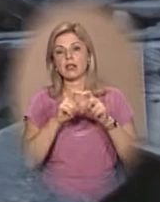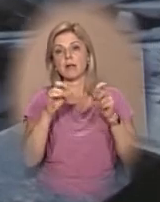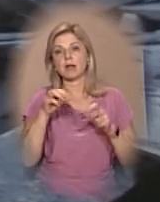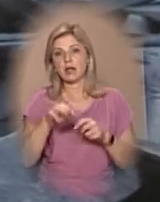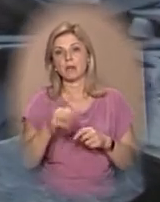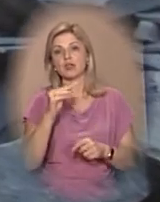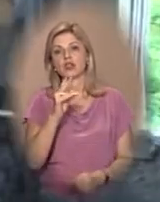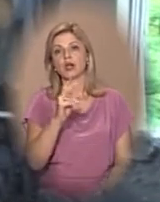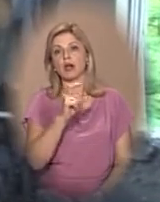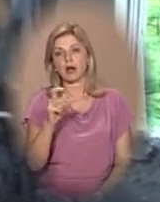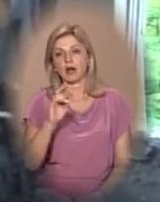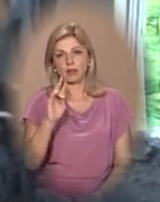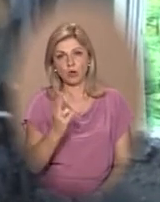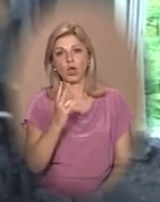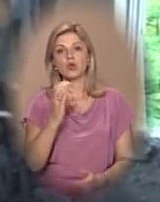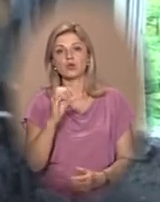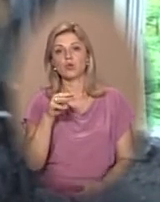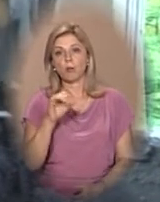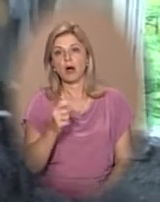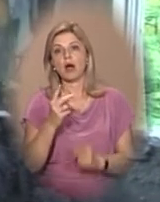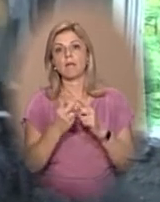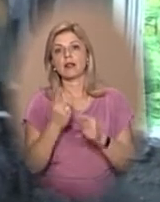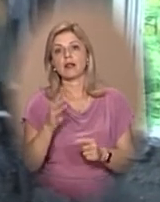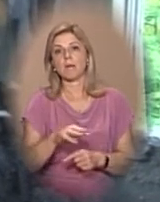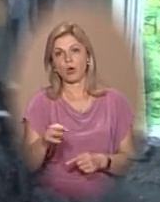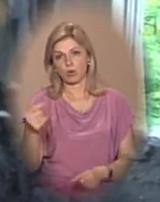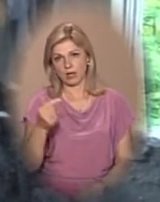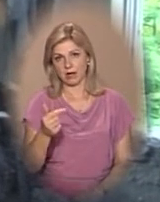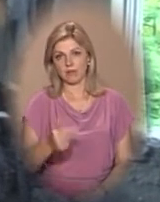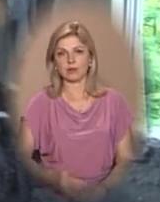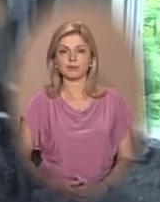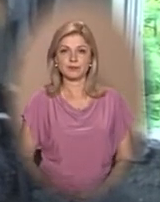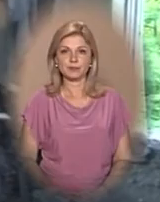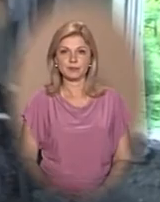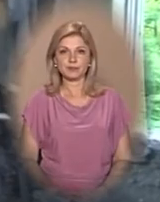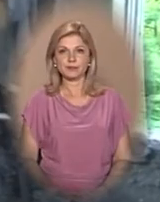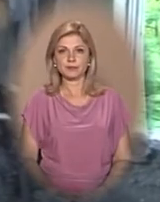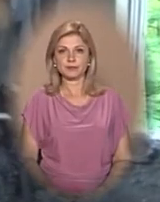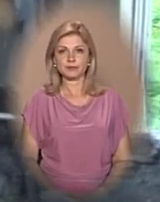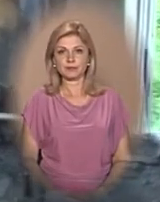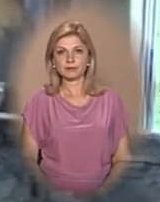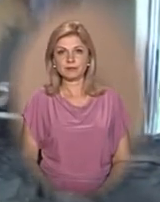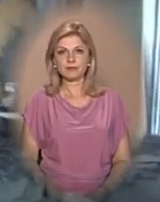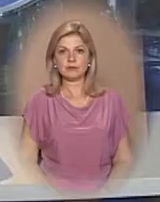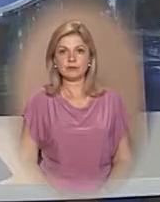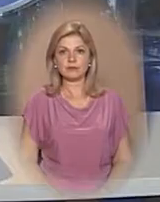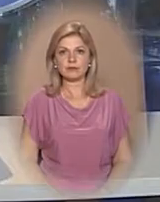житлово-комунального господарства Миколаєва на суму майже 1,5 мільйона гривень. Наталія Якобсон, телевізійні новини